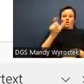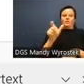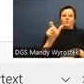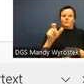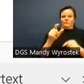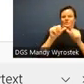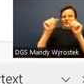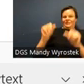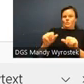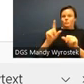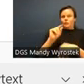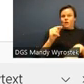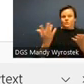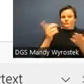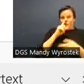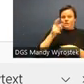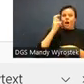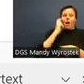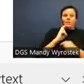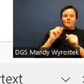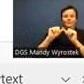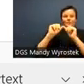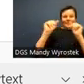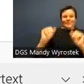man eben auch die Features von Word nutzt,